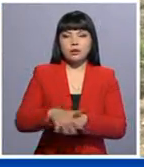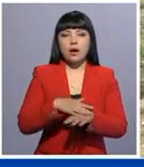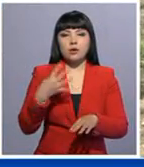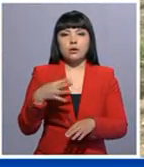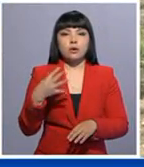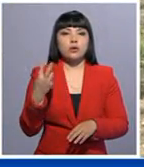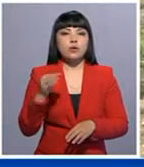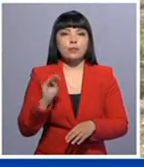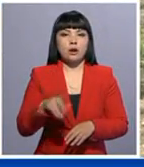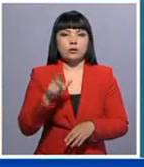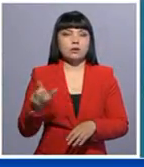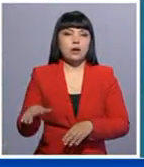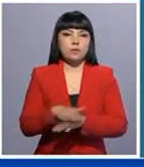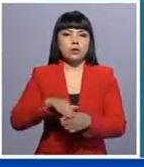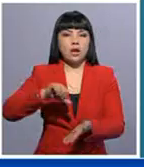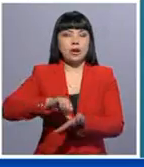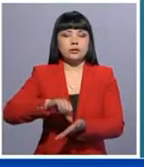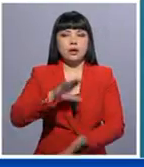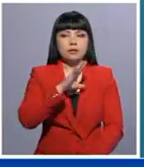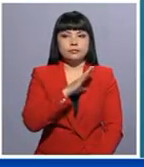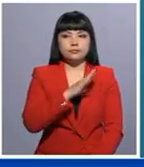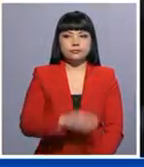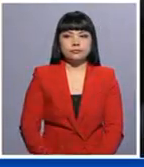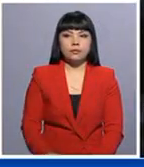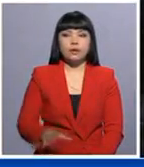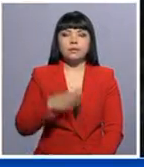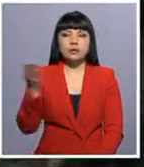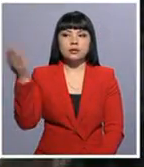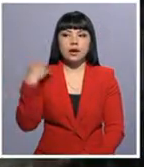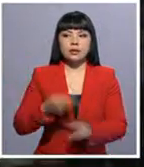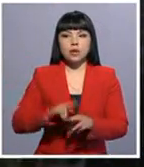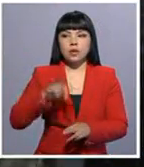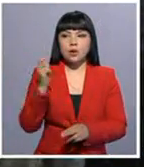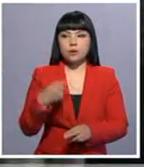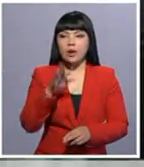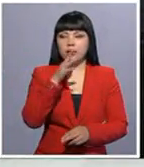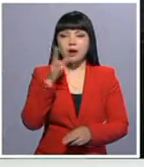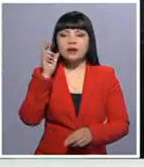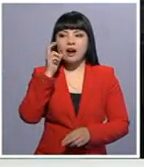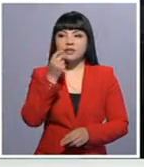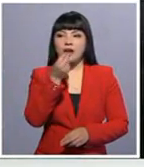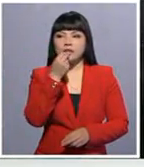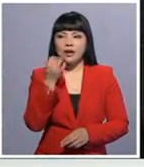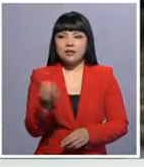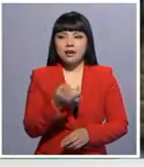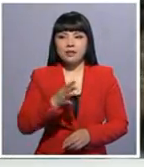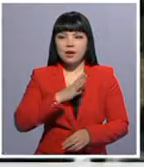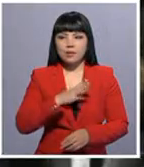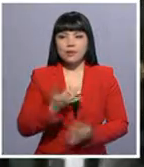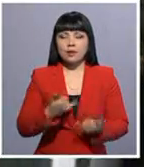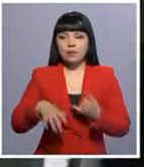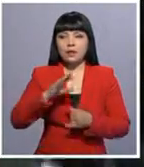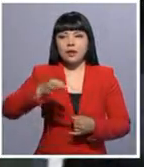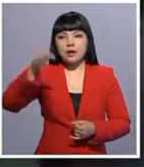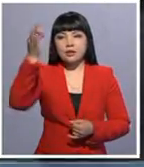қатысты. Баяғы соғыс уақытындағы кашшеп атырмыз, соның өзі неге тұрады? Еске